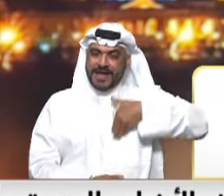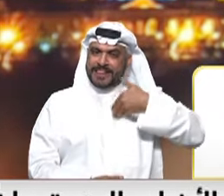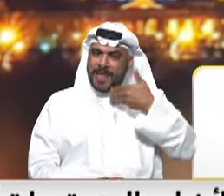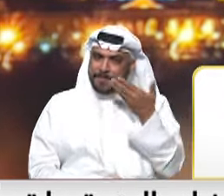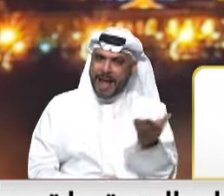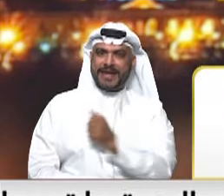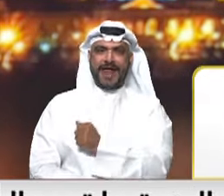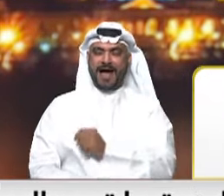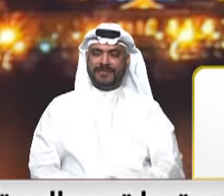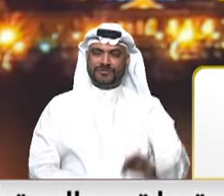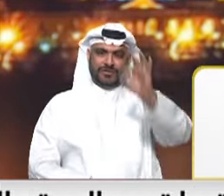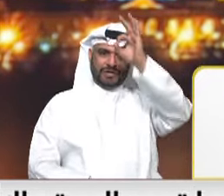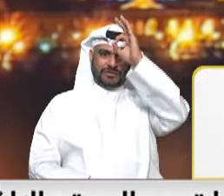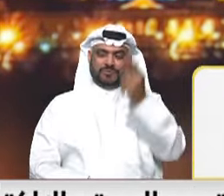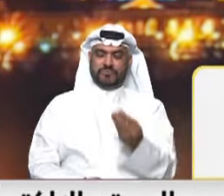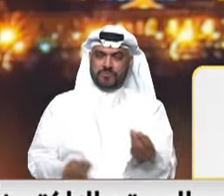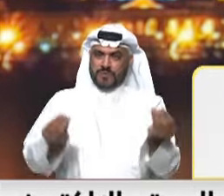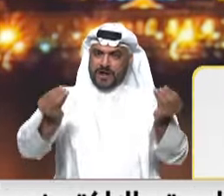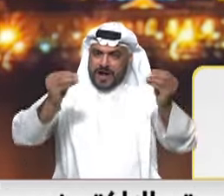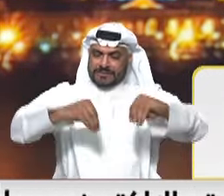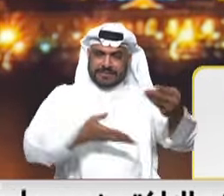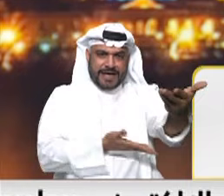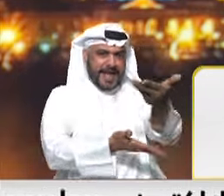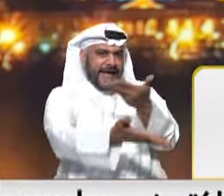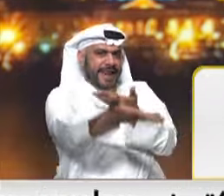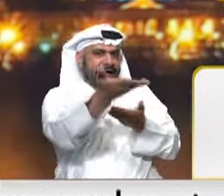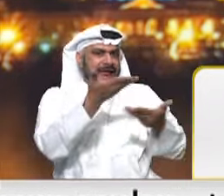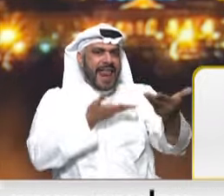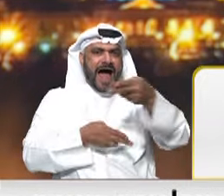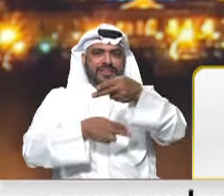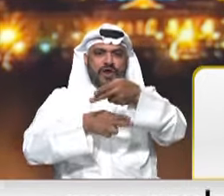المؤسسة الأمنية في توطيد علاقات